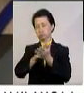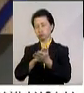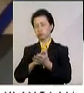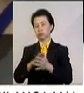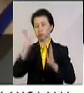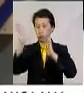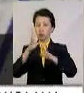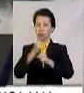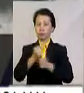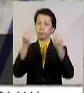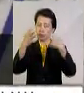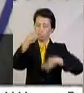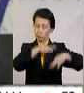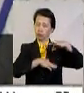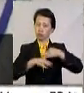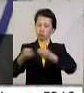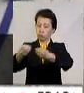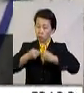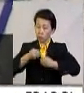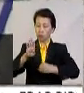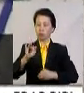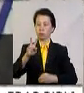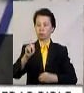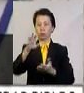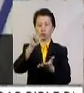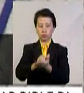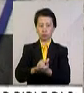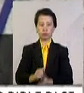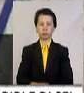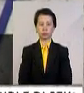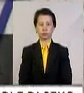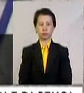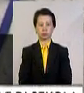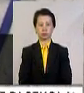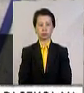mendapat lebih banyak faedah daripada penawaran bon berkenaan.